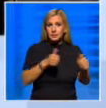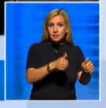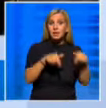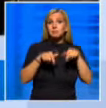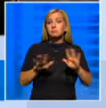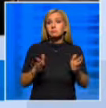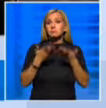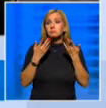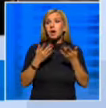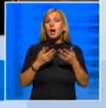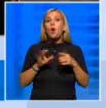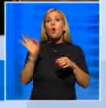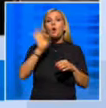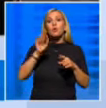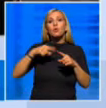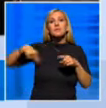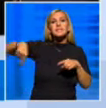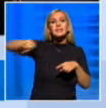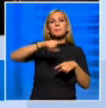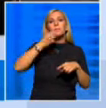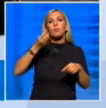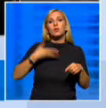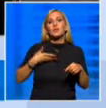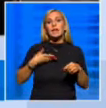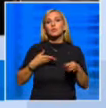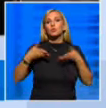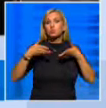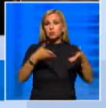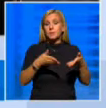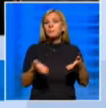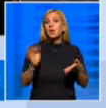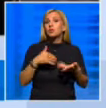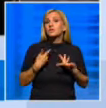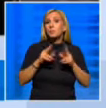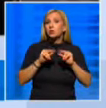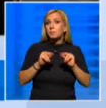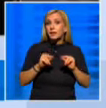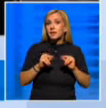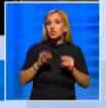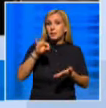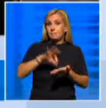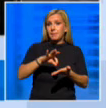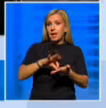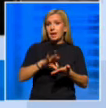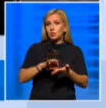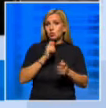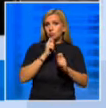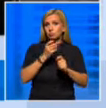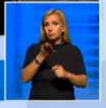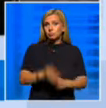Това е станало на околовръстен път и Ботев градско шосе. Какво още може да ни кажеш? Йоана Миланова е на мястото сега. Йоана, към